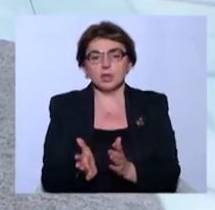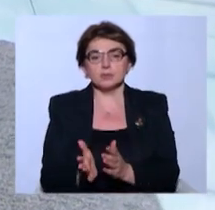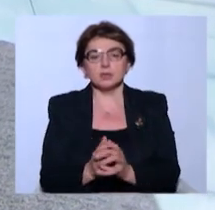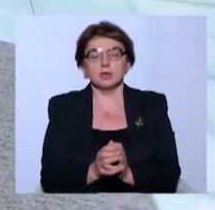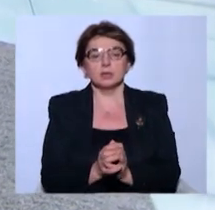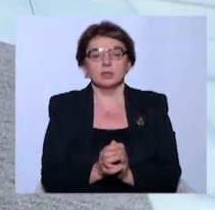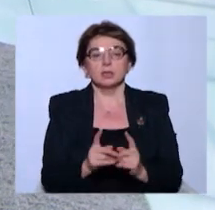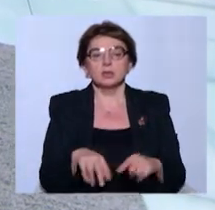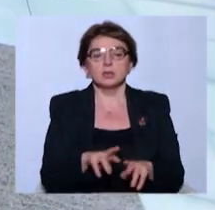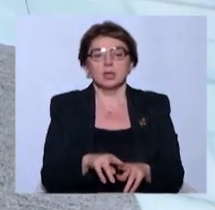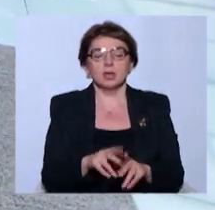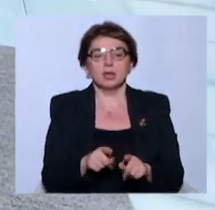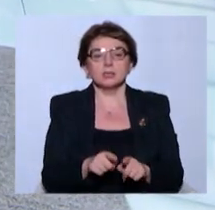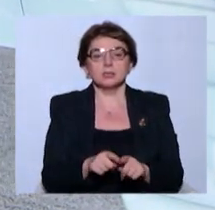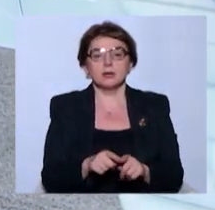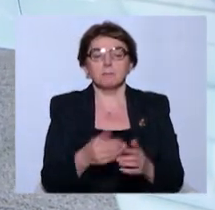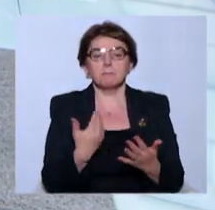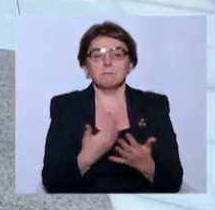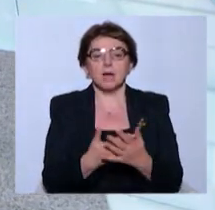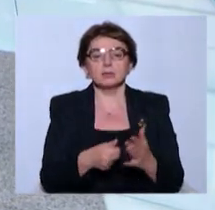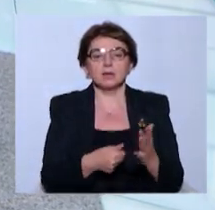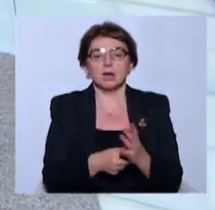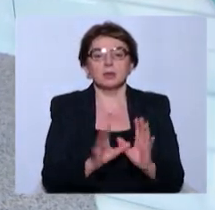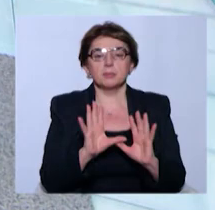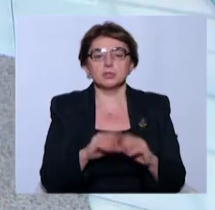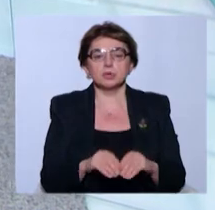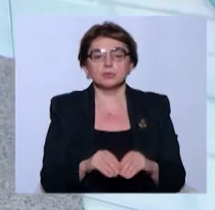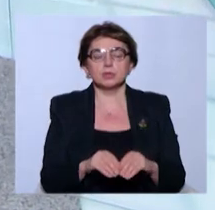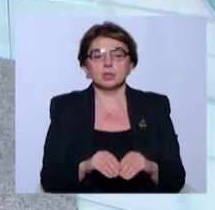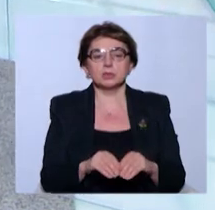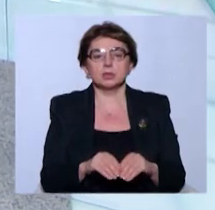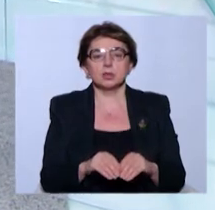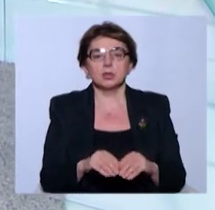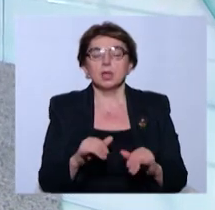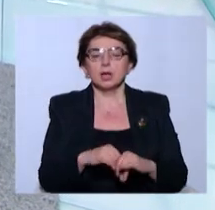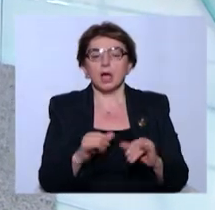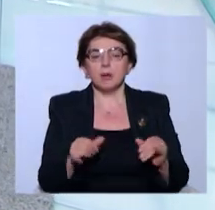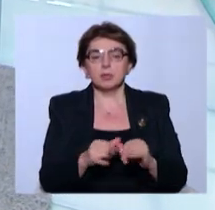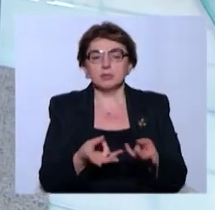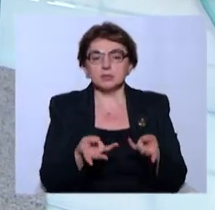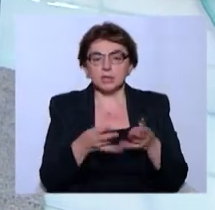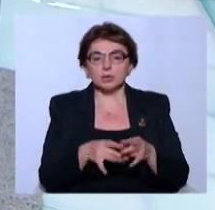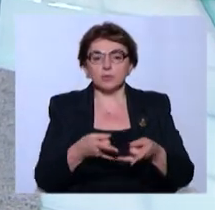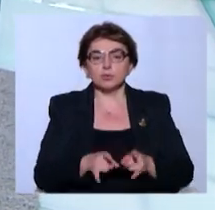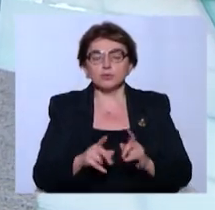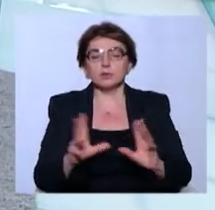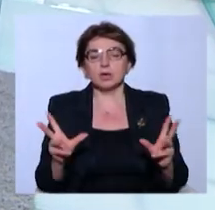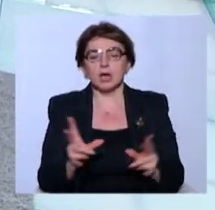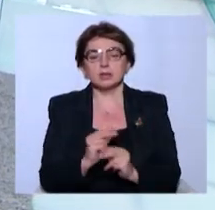ის არ არის აბსოლუტური, არამედ არის ფარდობითი. აი, რას ნიშნავს ადაპტაციის